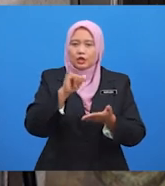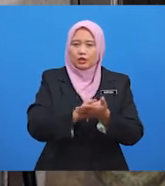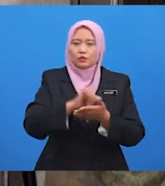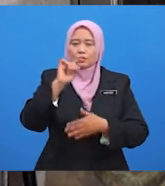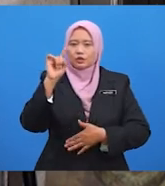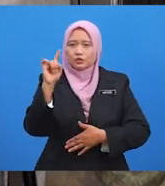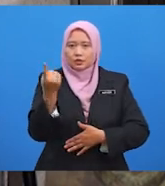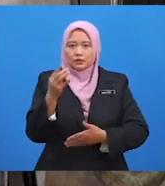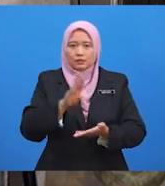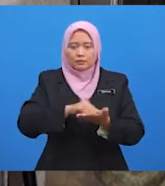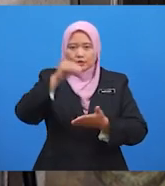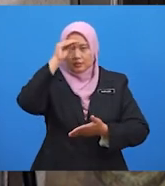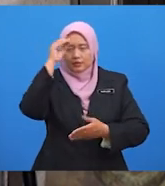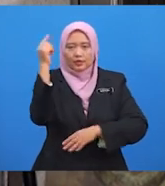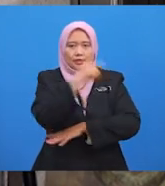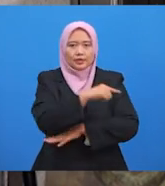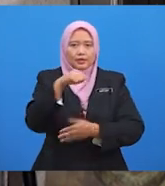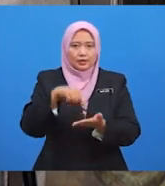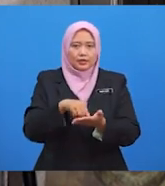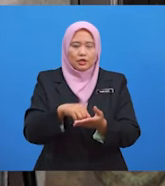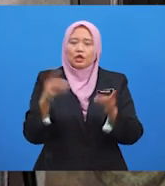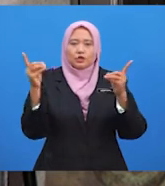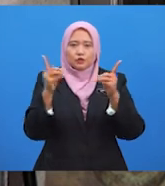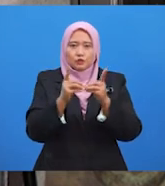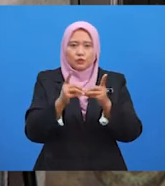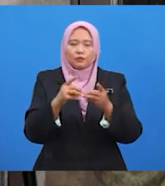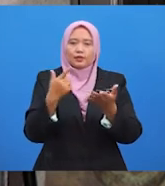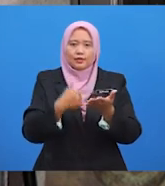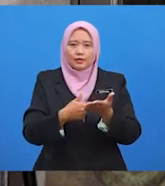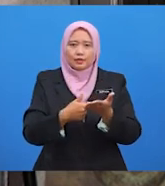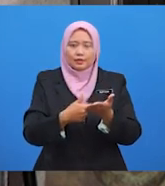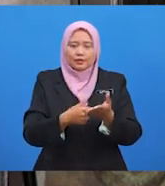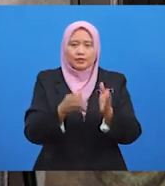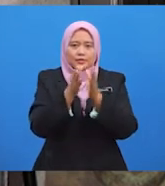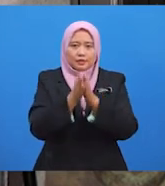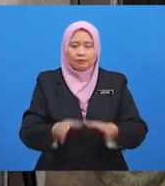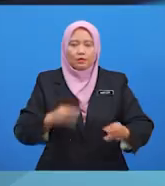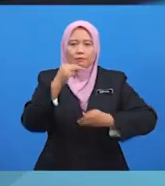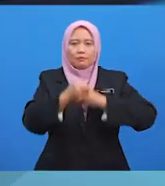pembelajaran kita. Sehingga kita berjumpa lagi. Selamat maju jaya.